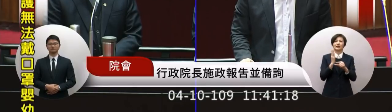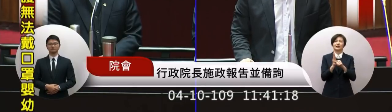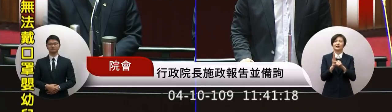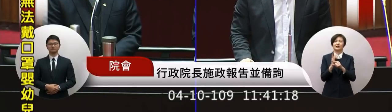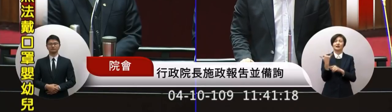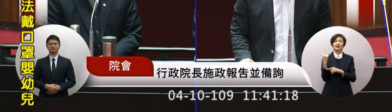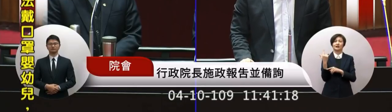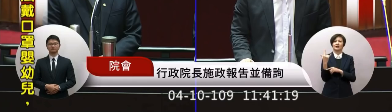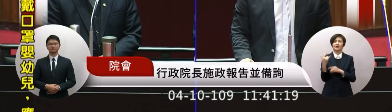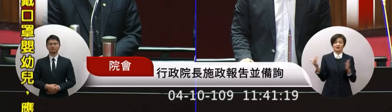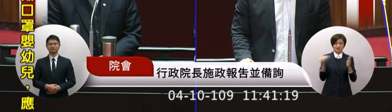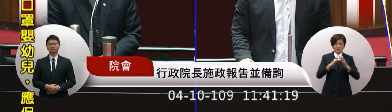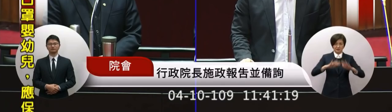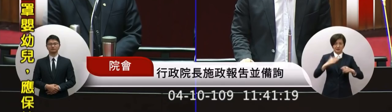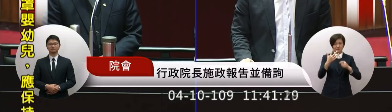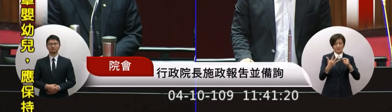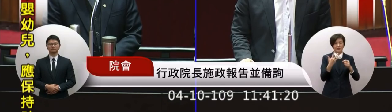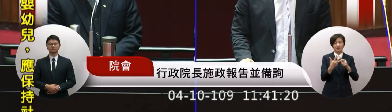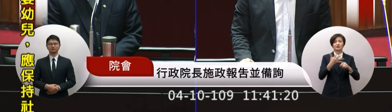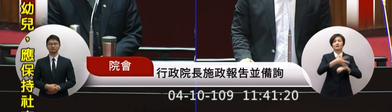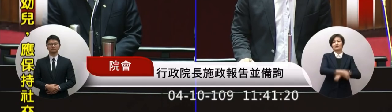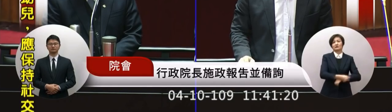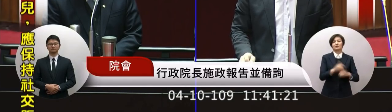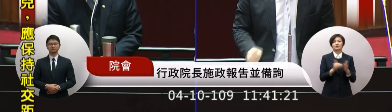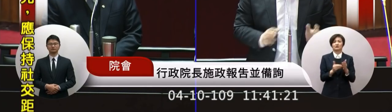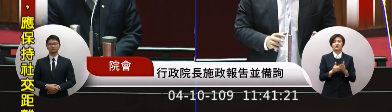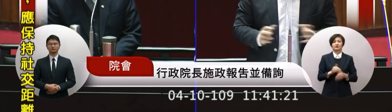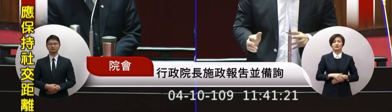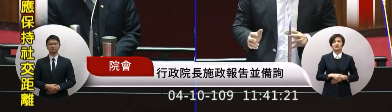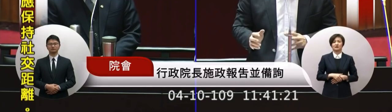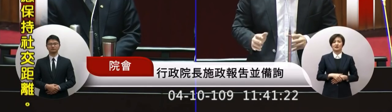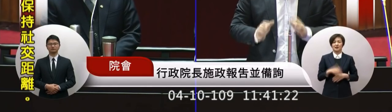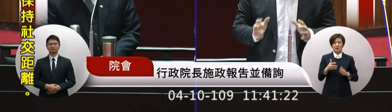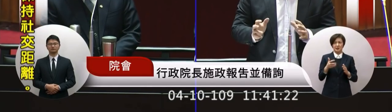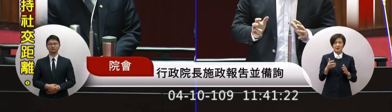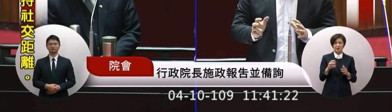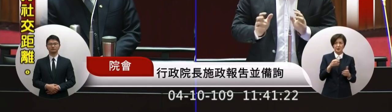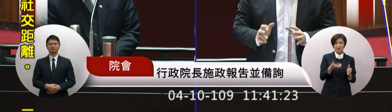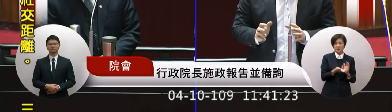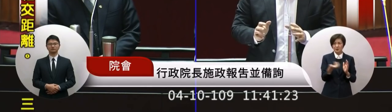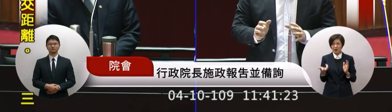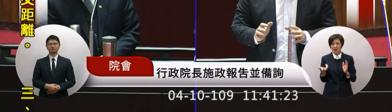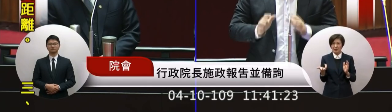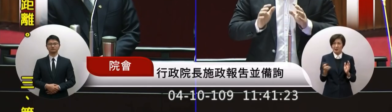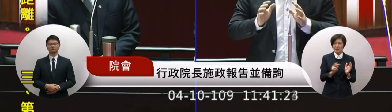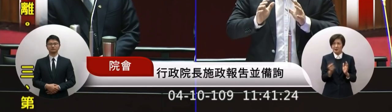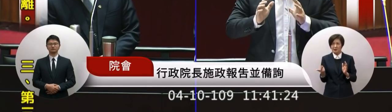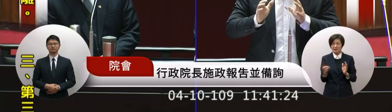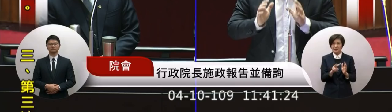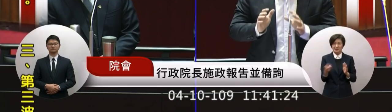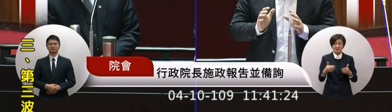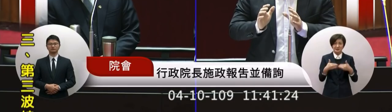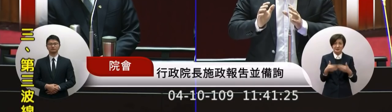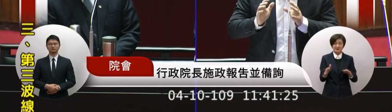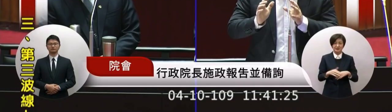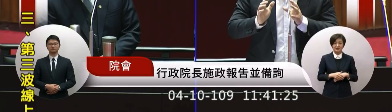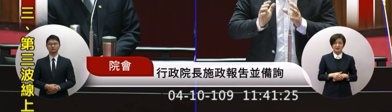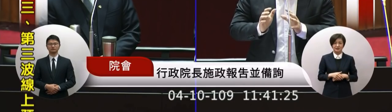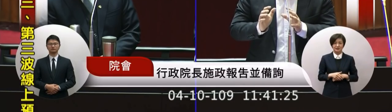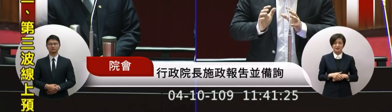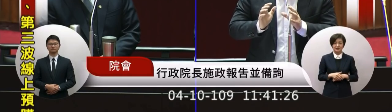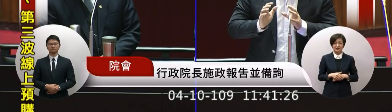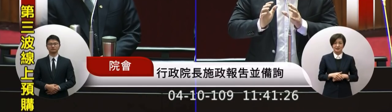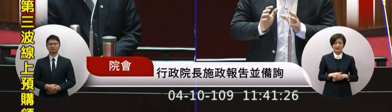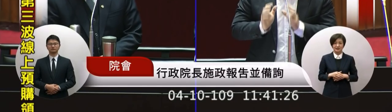到将时嘛8年啊，是毋是会当讲明确来讲啊要迁唔迁啊？至少迁即个迁都迁